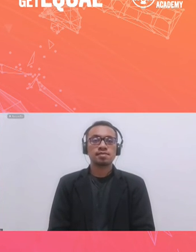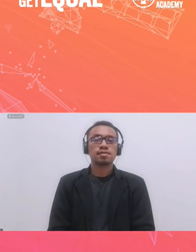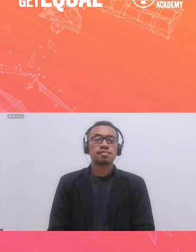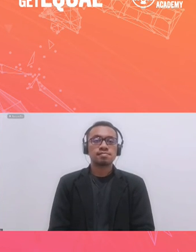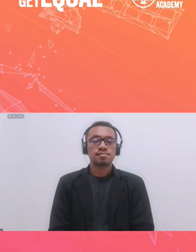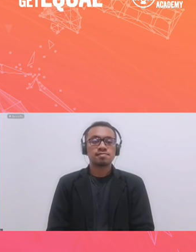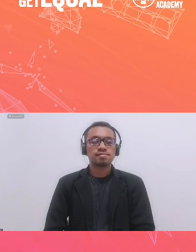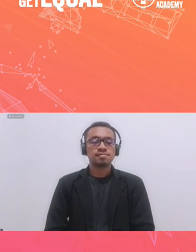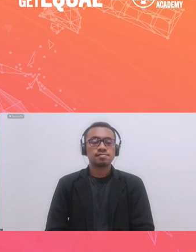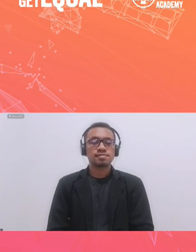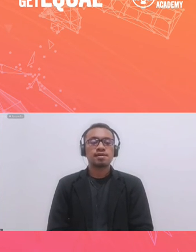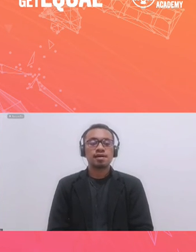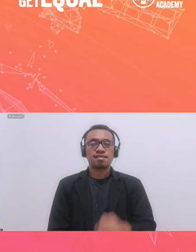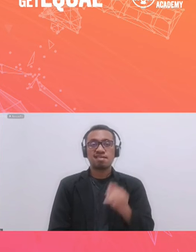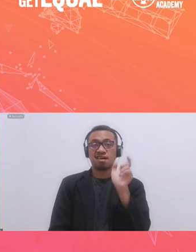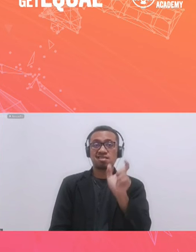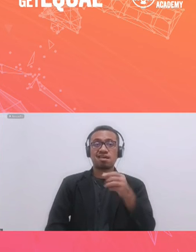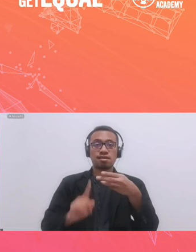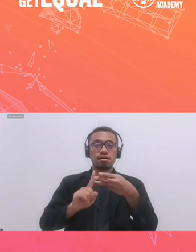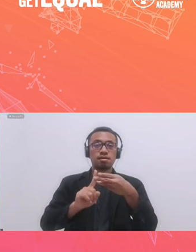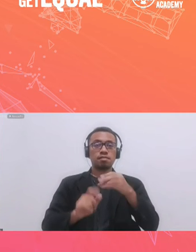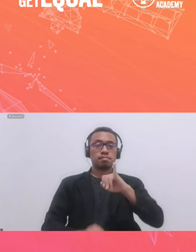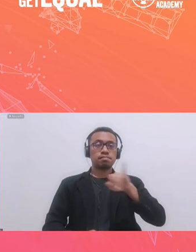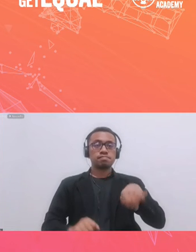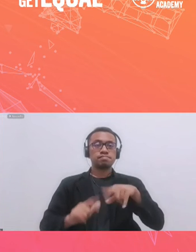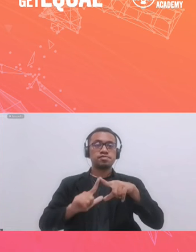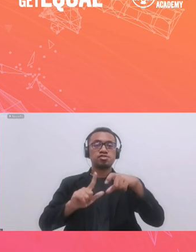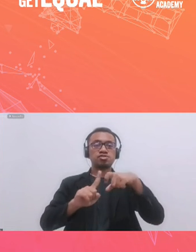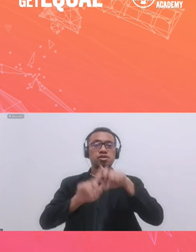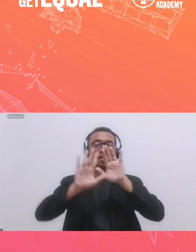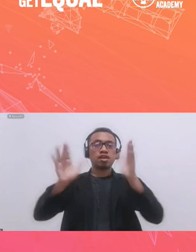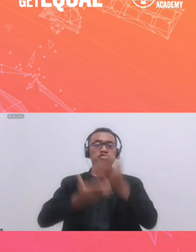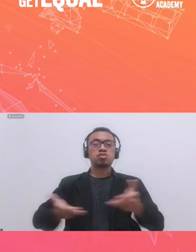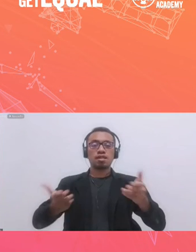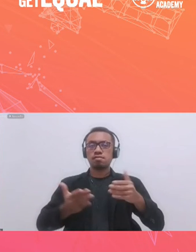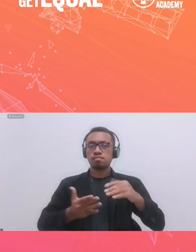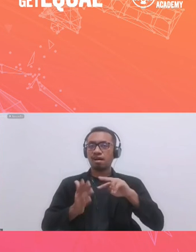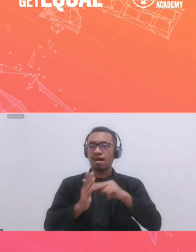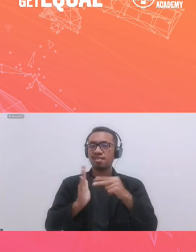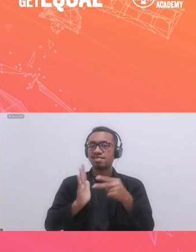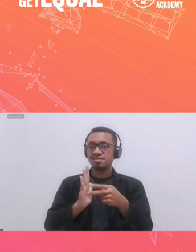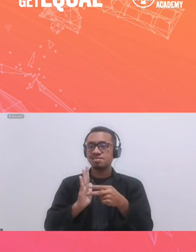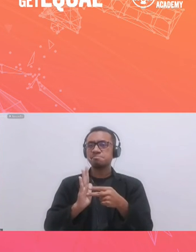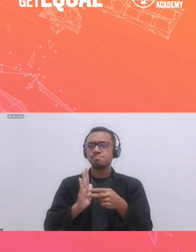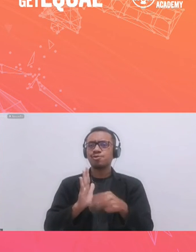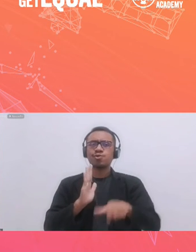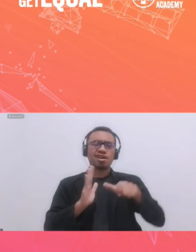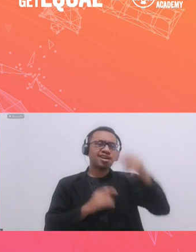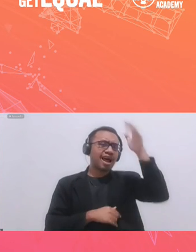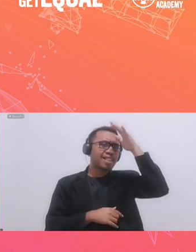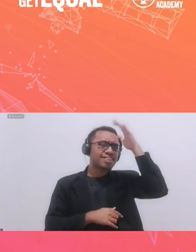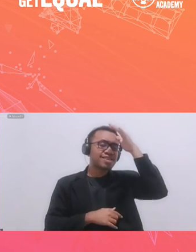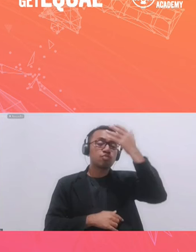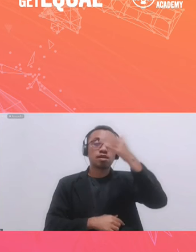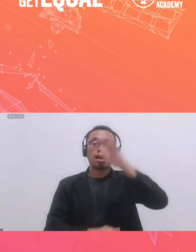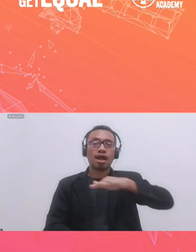ini, kadang kata-kata bijak menggunakan medsos ini belum dipahami oleh anak-anak kita, adik-adik kita